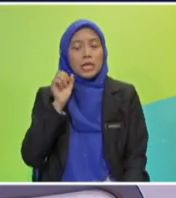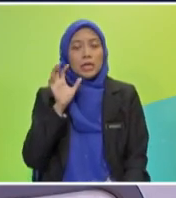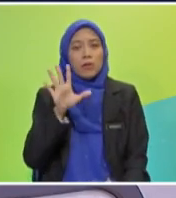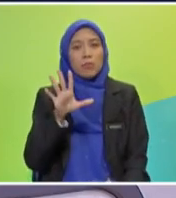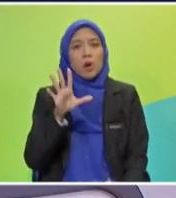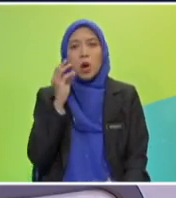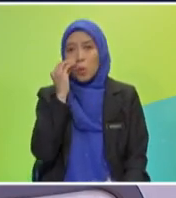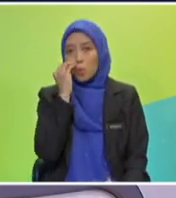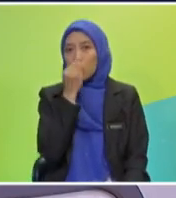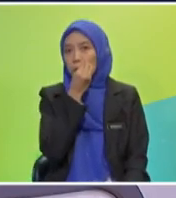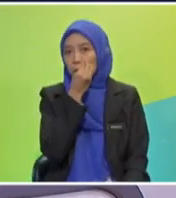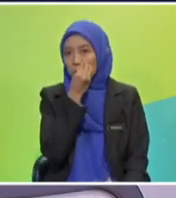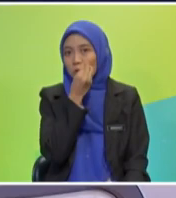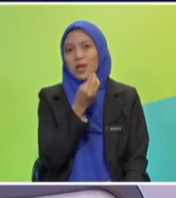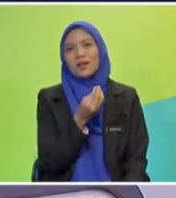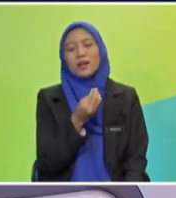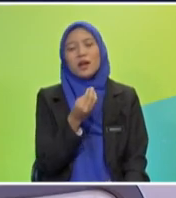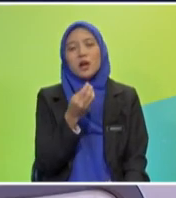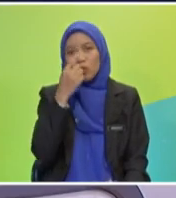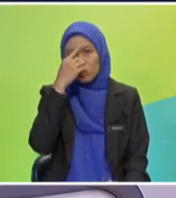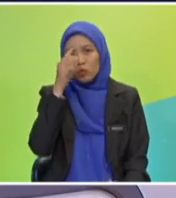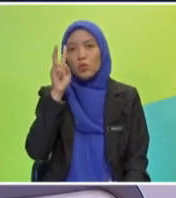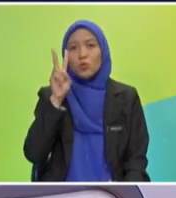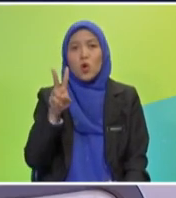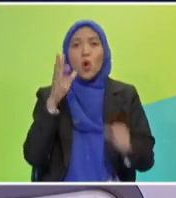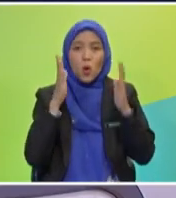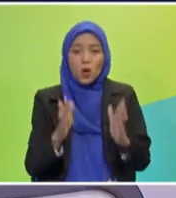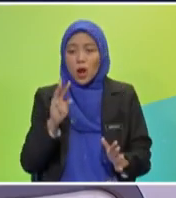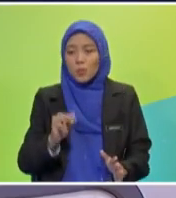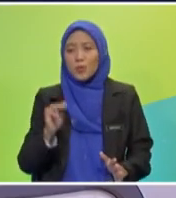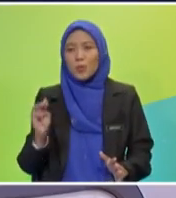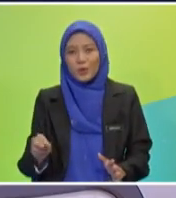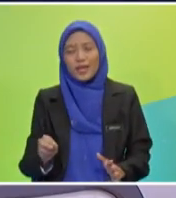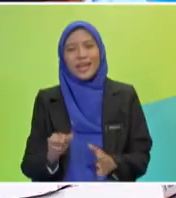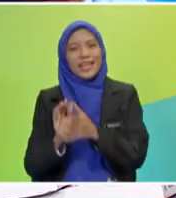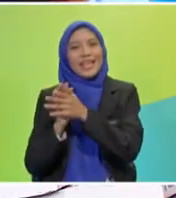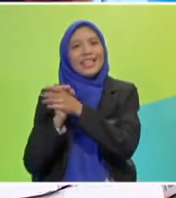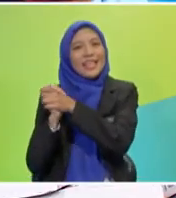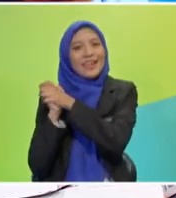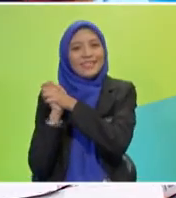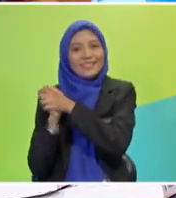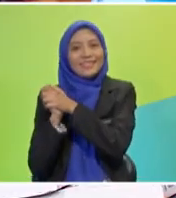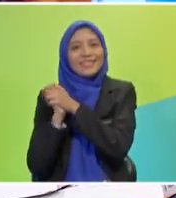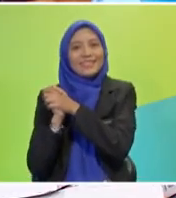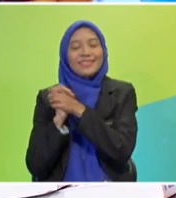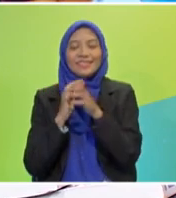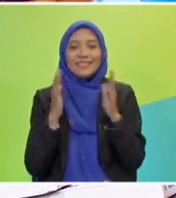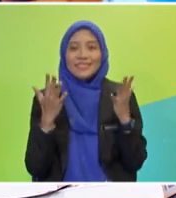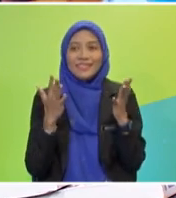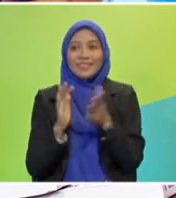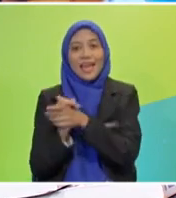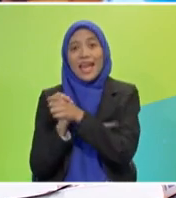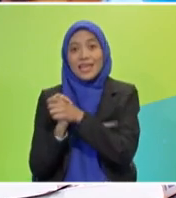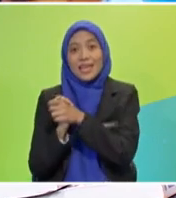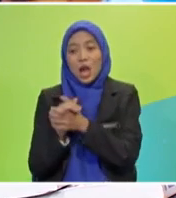kuntum mawar merah untuk kedua-dua murid cikgu pada hari ini. Tahniah. Wah, tahniah kawan-kawan saya di dalam